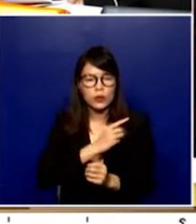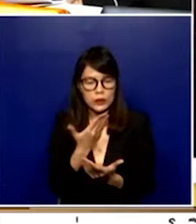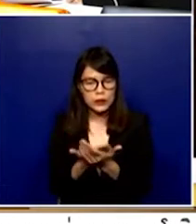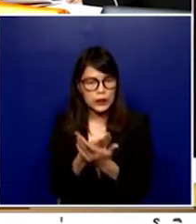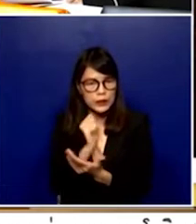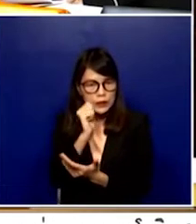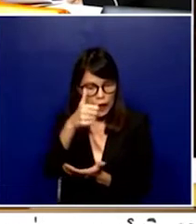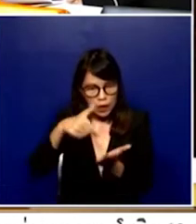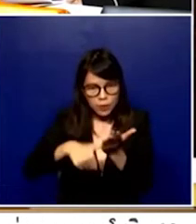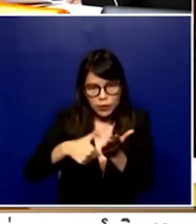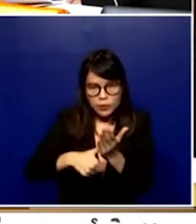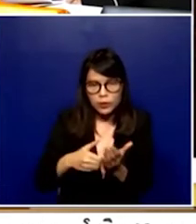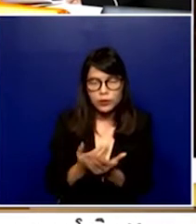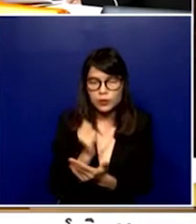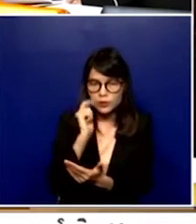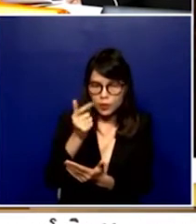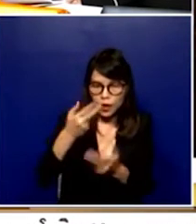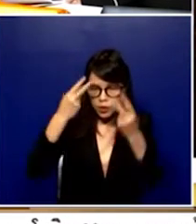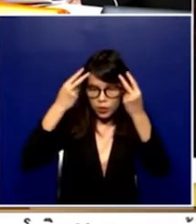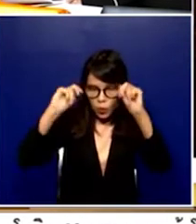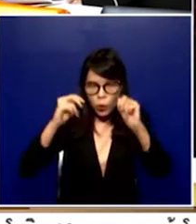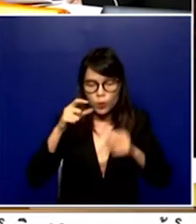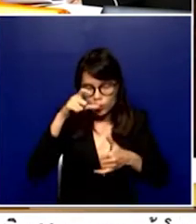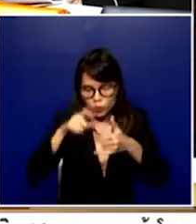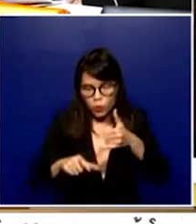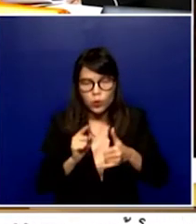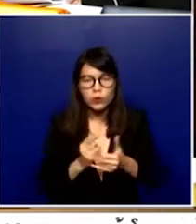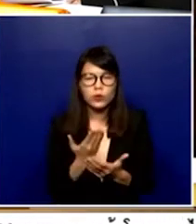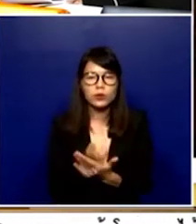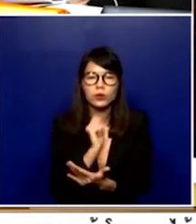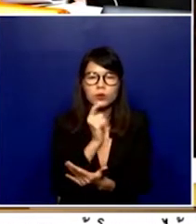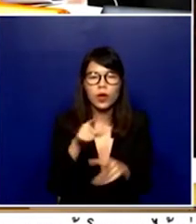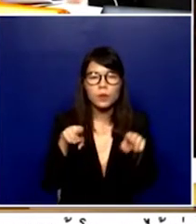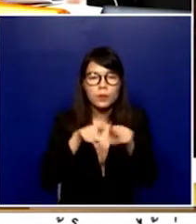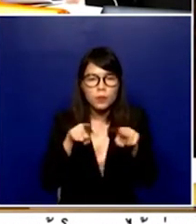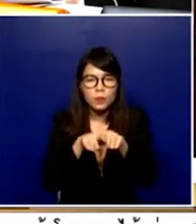ีนายกรัมักรีเป็บุคคลท่านกต้องเสียภา